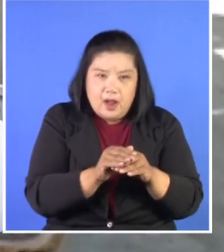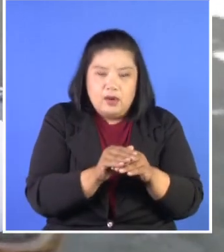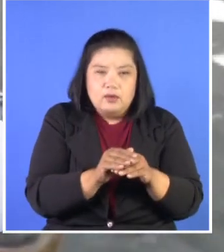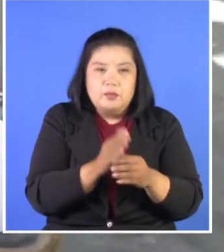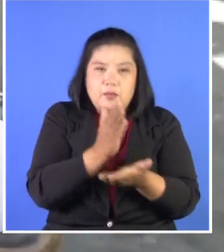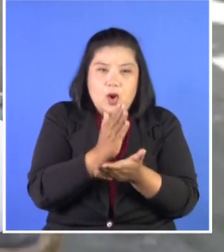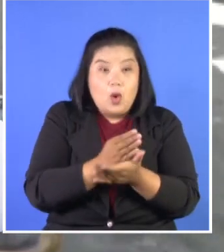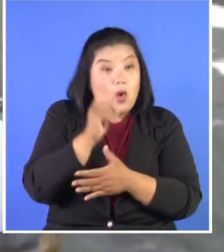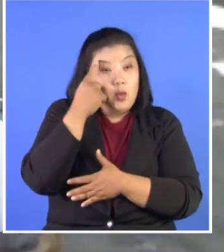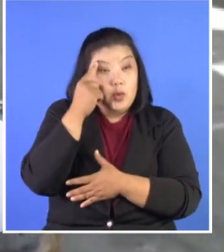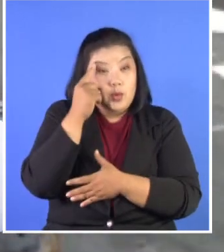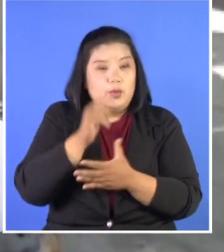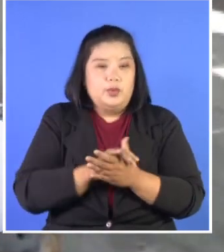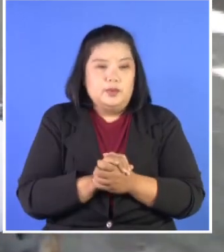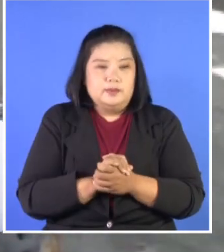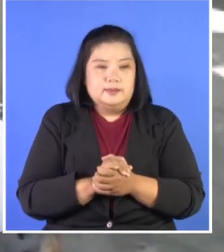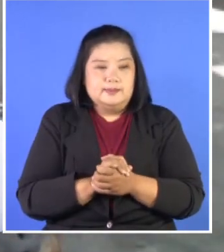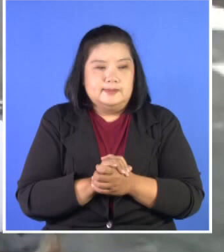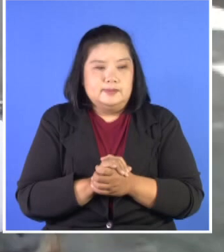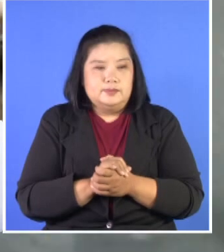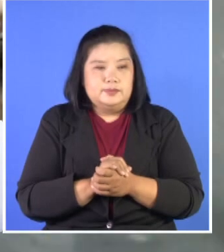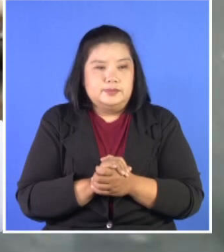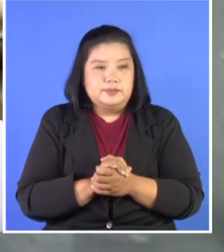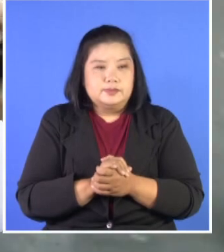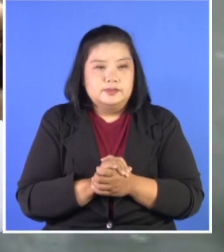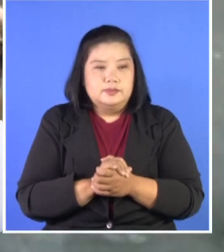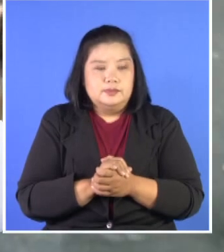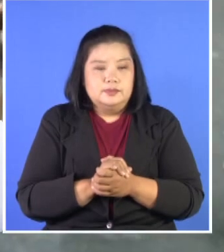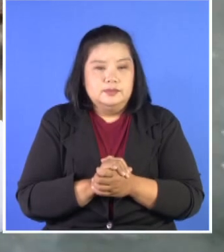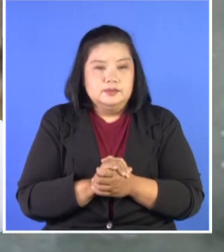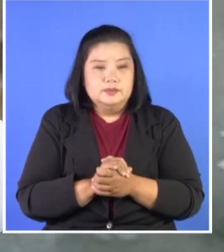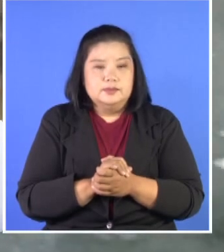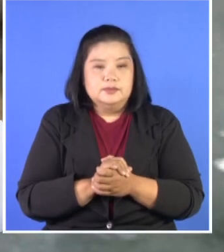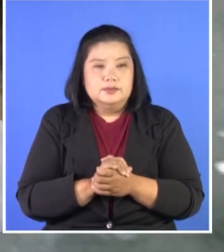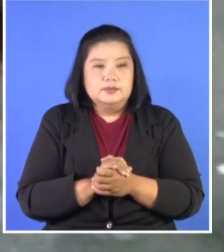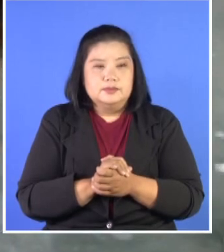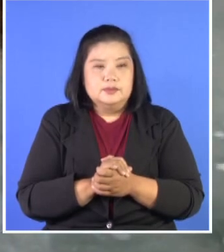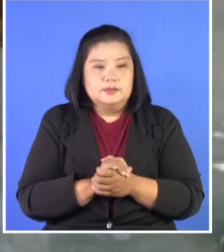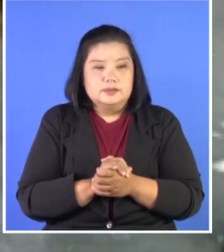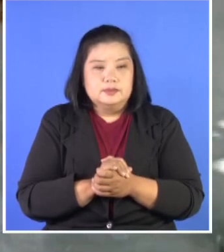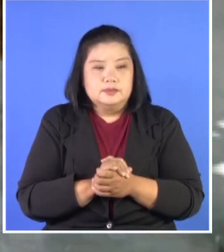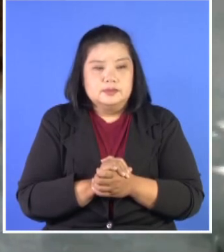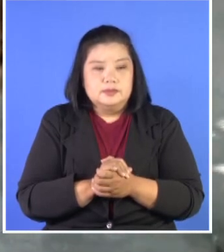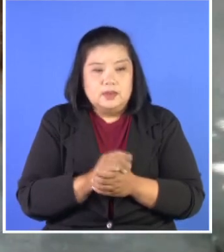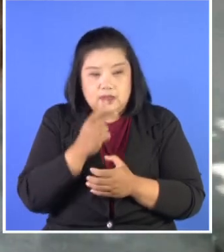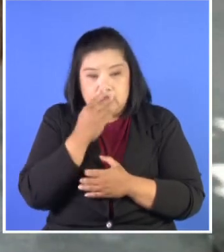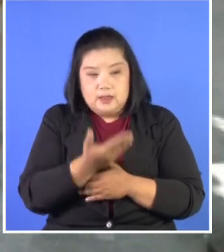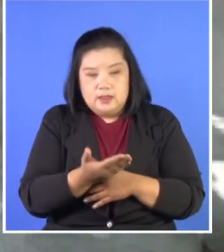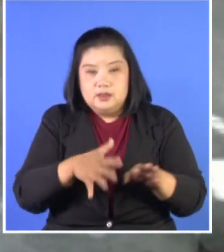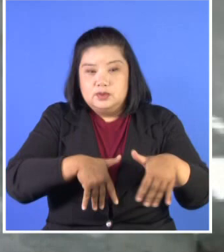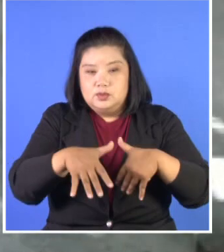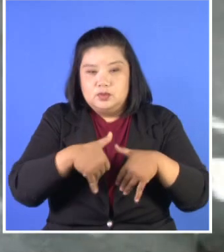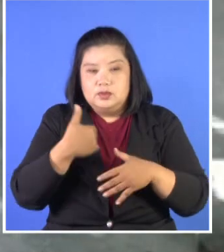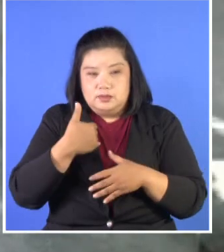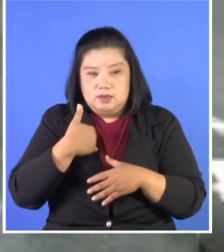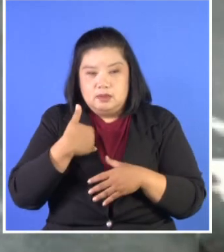เนี่ยคุณสามารถบอกนะทีนี้คือไอ้มาที่ตอนแรกมันก็เป็นลูกดำๆนี่แหละแต่ว่ามีชาวบ้านเนี่ยๆๆ